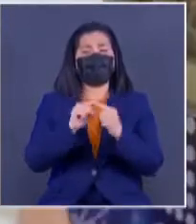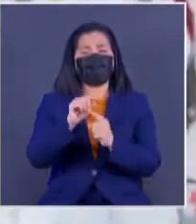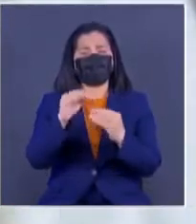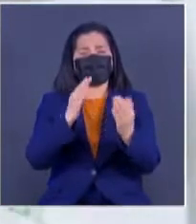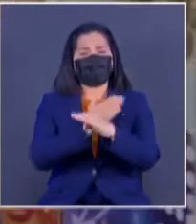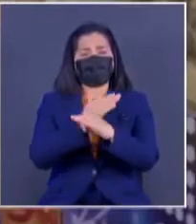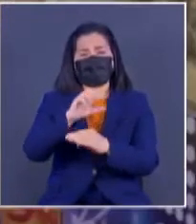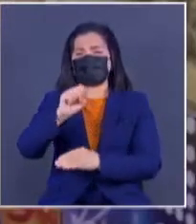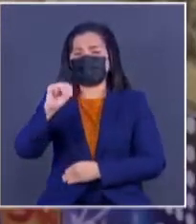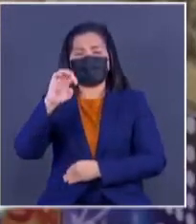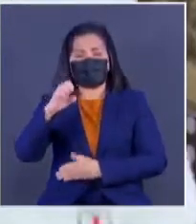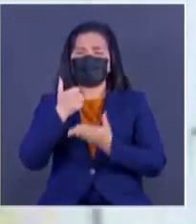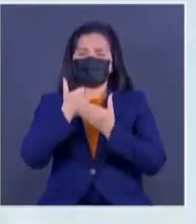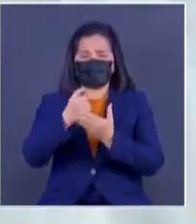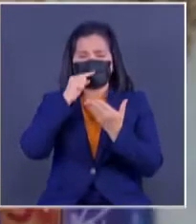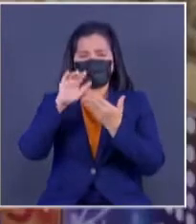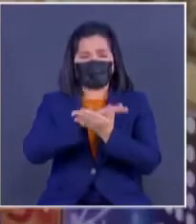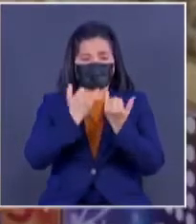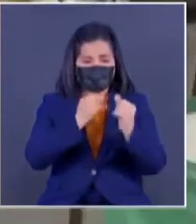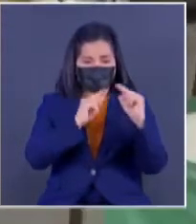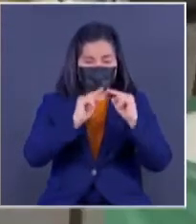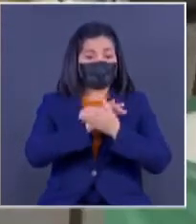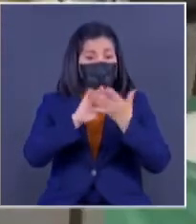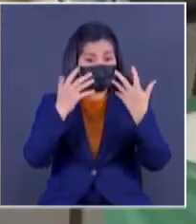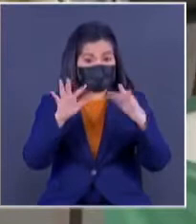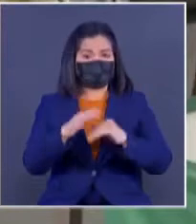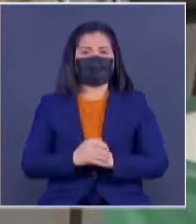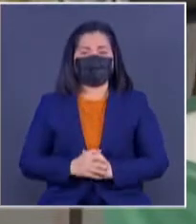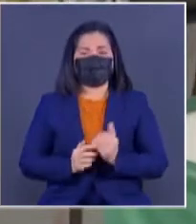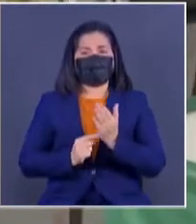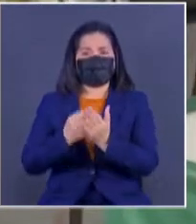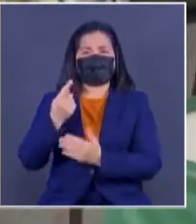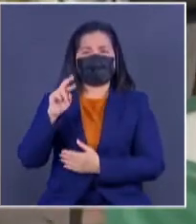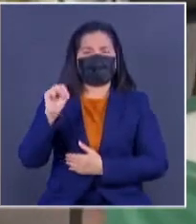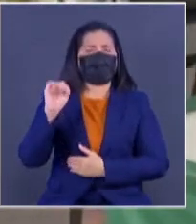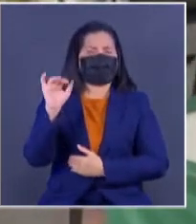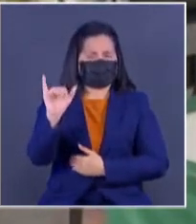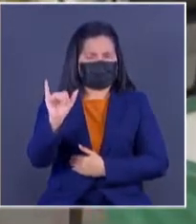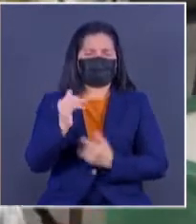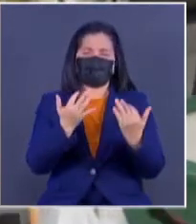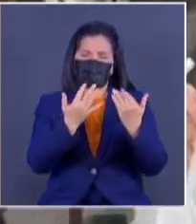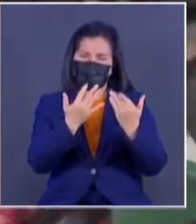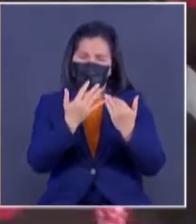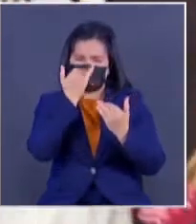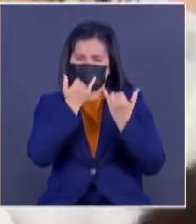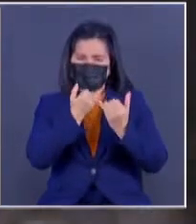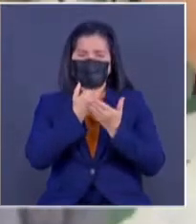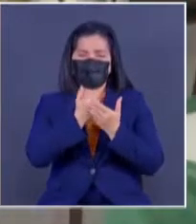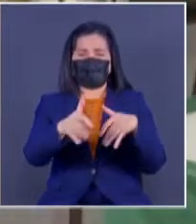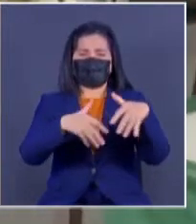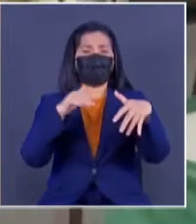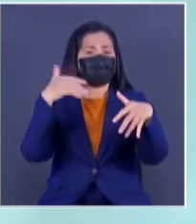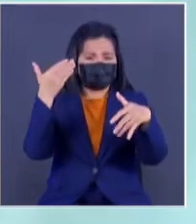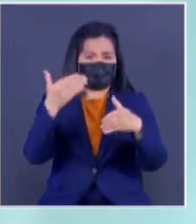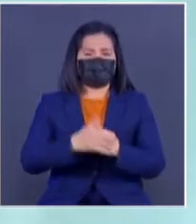หารือร่วมกับหน่วยงานที่เกี่ยวข้องจนกระทั่งตกผลึกแล้วแต่ว่ายังไม่เสนอครม.ก่อนนะครับเพราะต้องโฟกัสเรื่องการเยียวยาประชาช